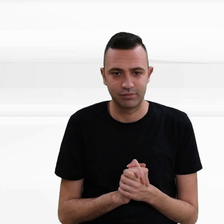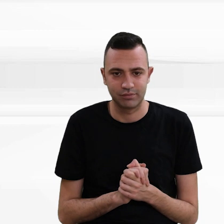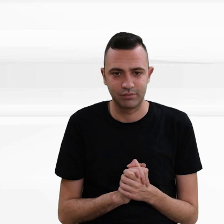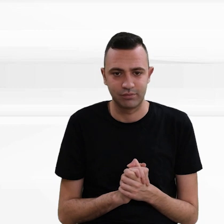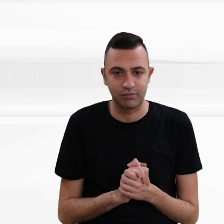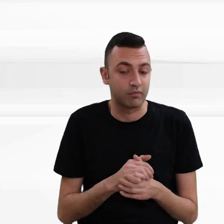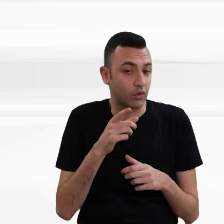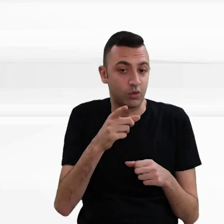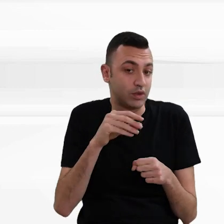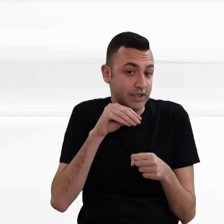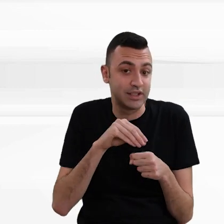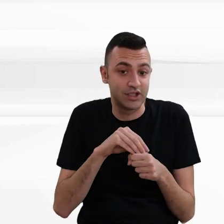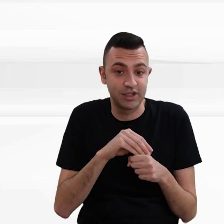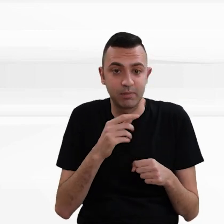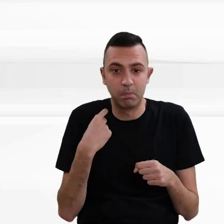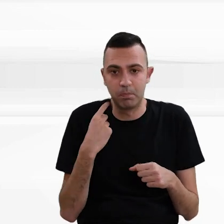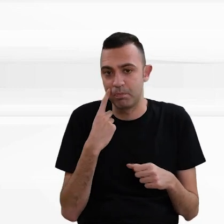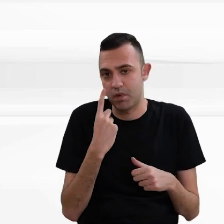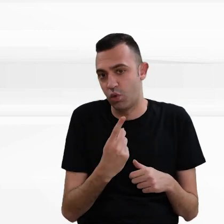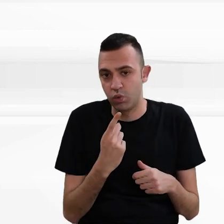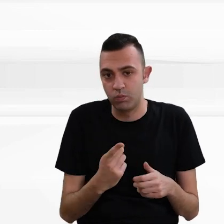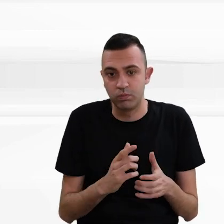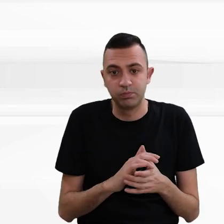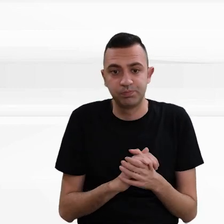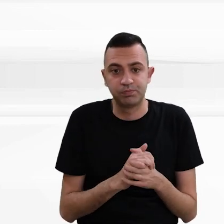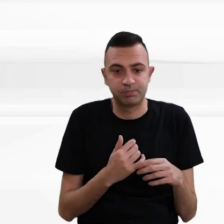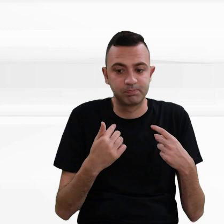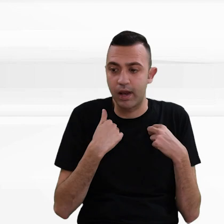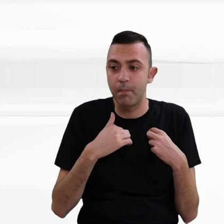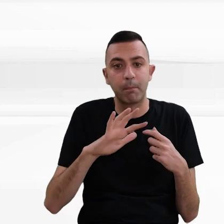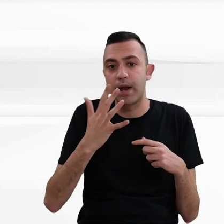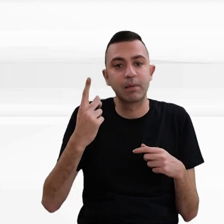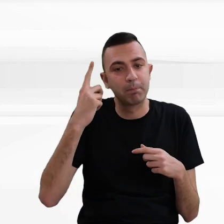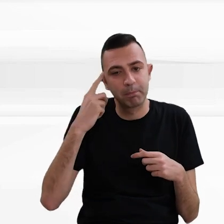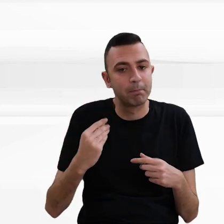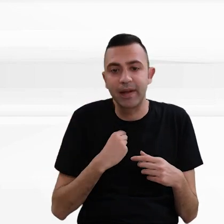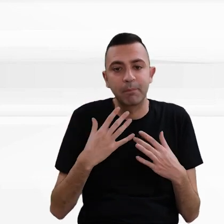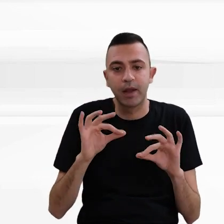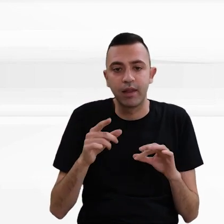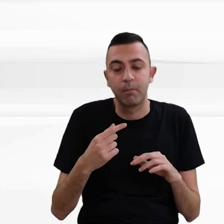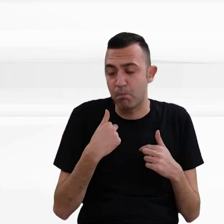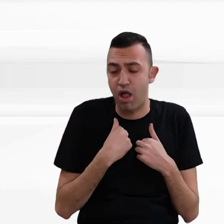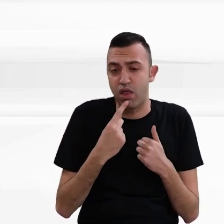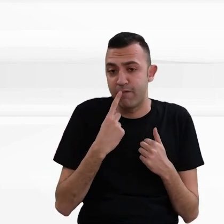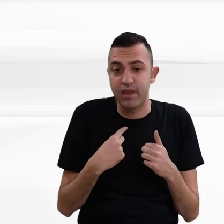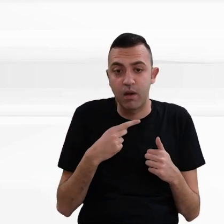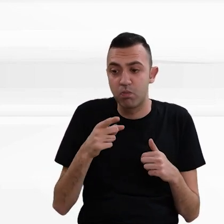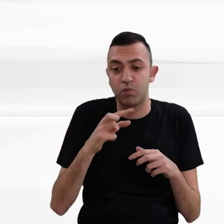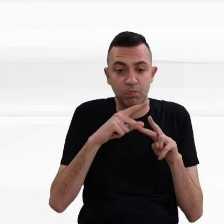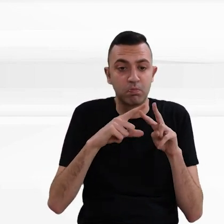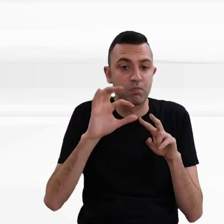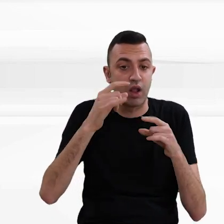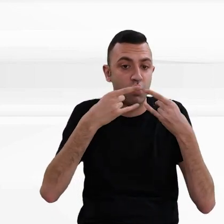ve o halde bakıyoruz sevgili öğrenciler ama bana başka hangi bilgi vermişti bana demişti ki bu